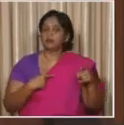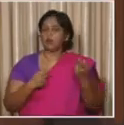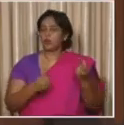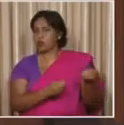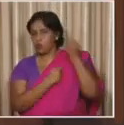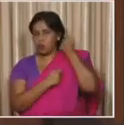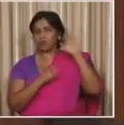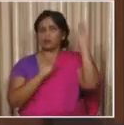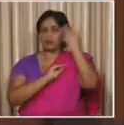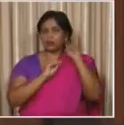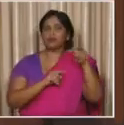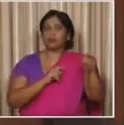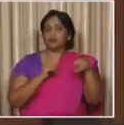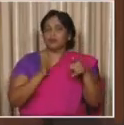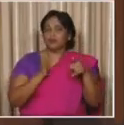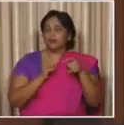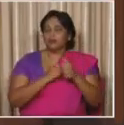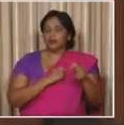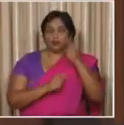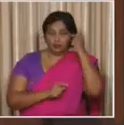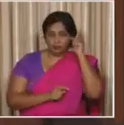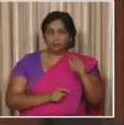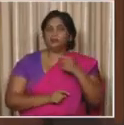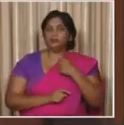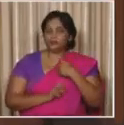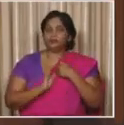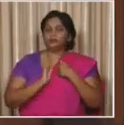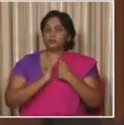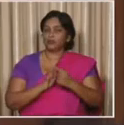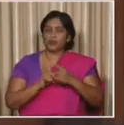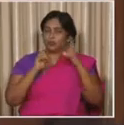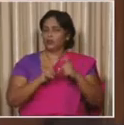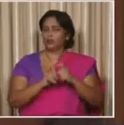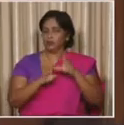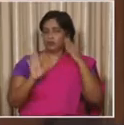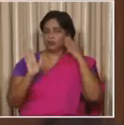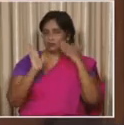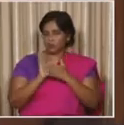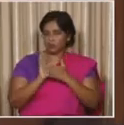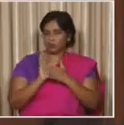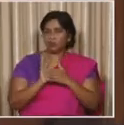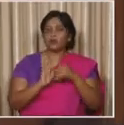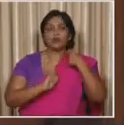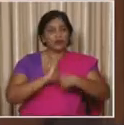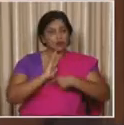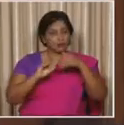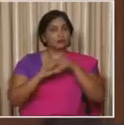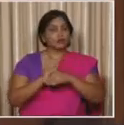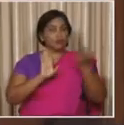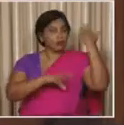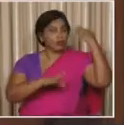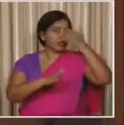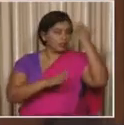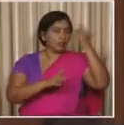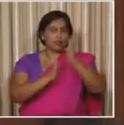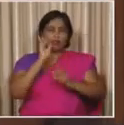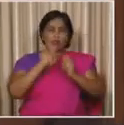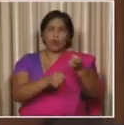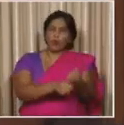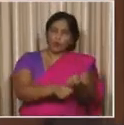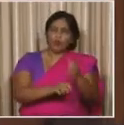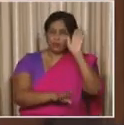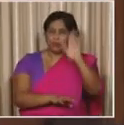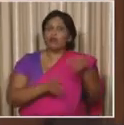දීමට මෙතුමා කියපු කාරණේ. ඒක නිසා කරුණා කරලා තවත් බැරෑරුම් දෙයක් නියෝජ කතානායකතුමා. මේ රට තුල පහුගිය කාලයේ දෙමළ මන්ත්‍රීවරුන්ට පහර දීලා